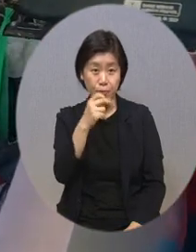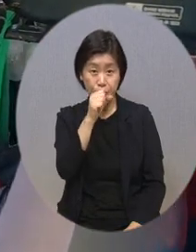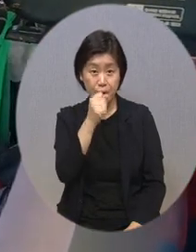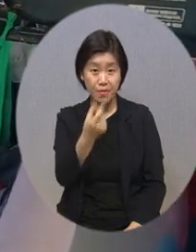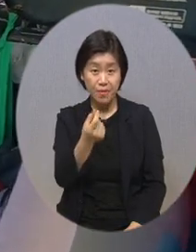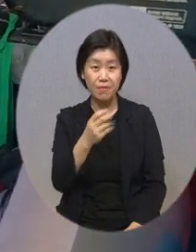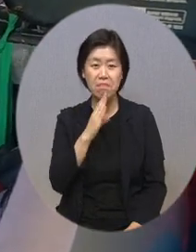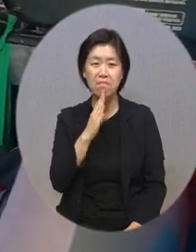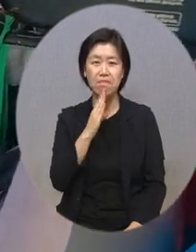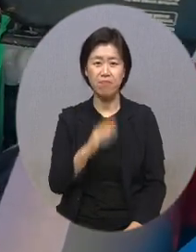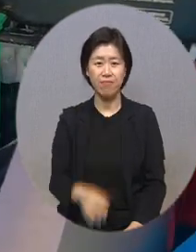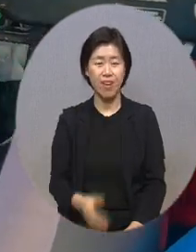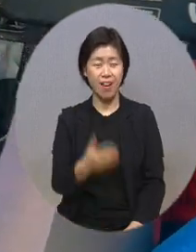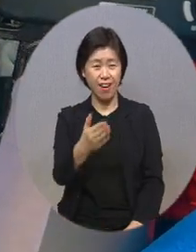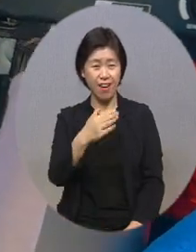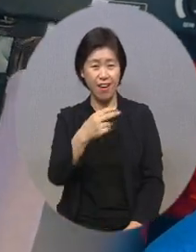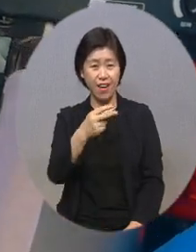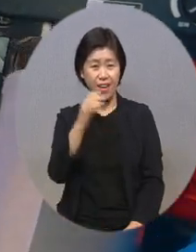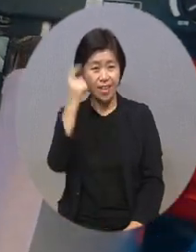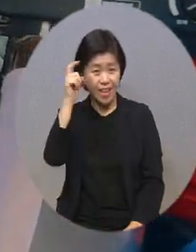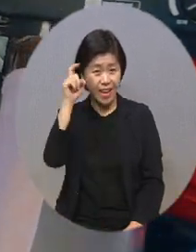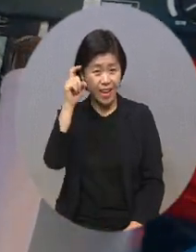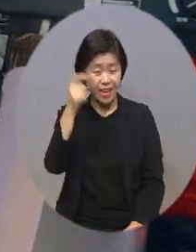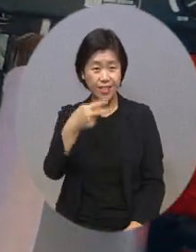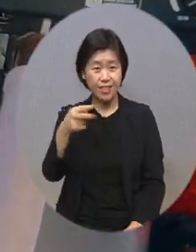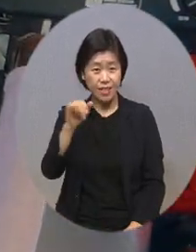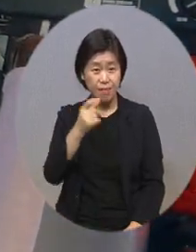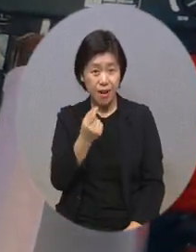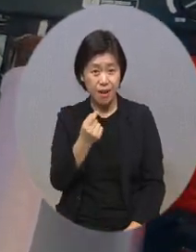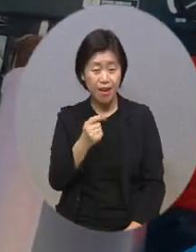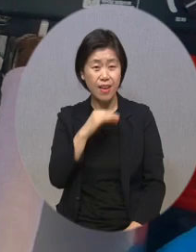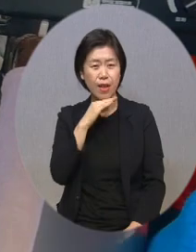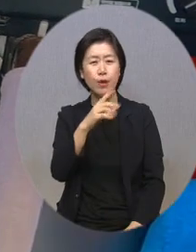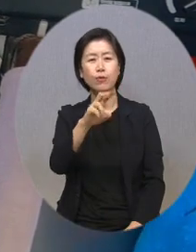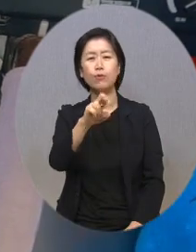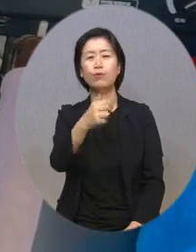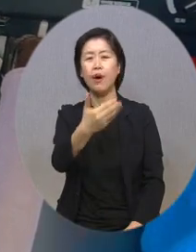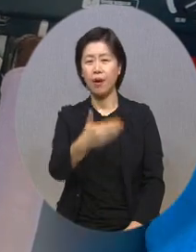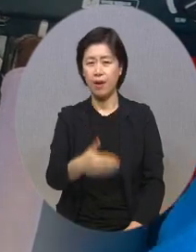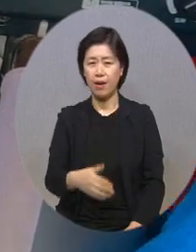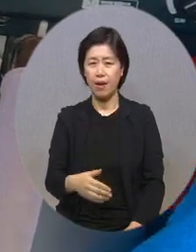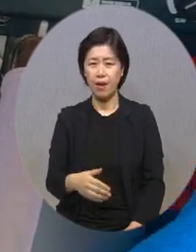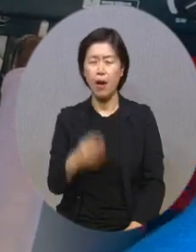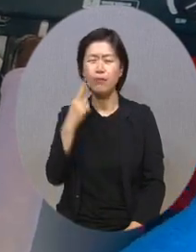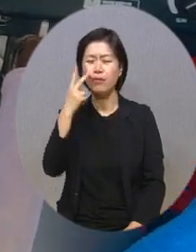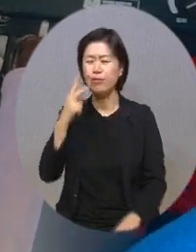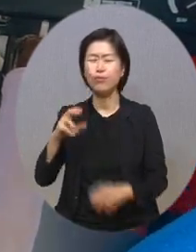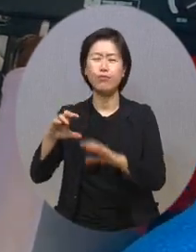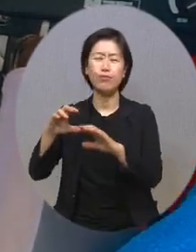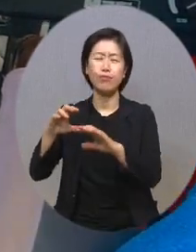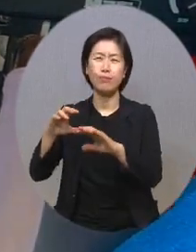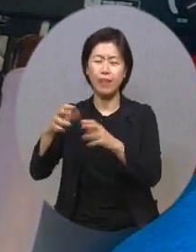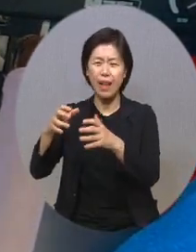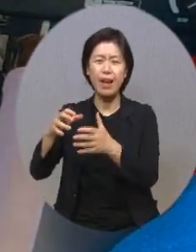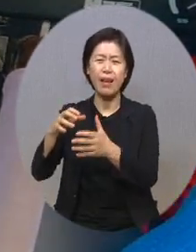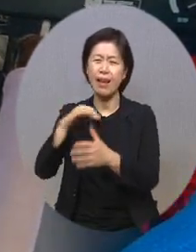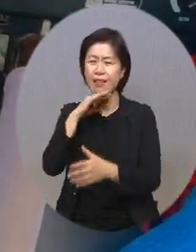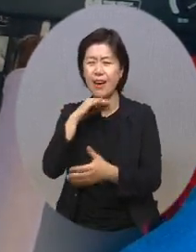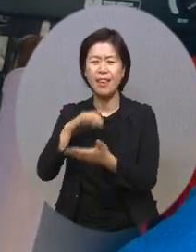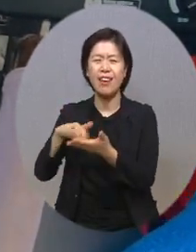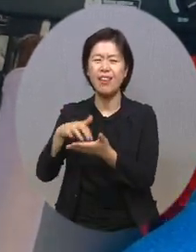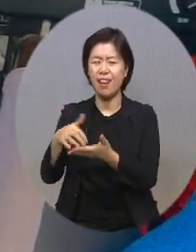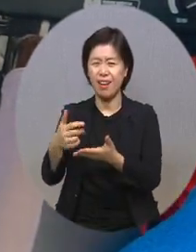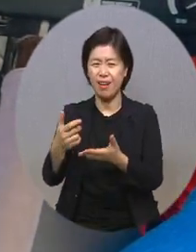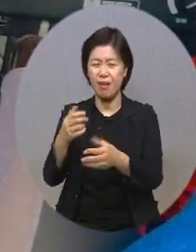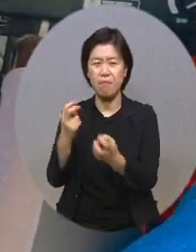좋아하다. 양띠라고? 어, 29살. 아, 양띠래. 미국 나이 양띠. 양띠 많아요? 10.